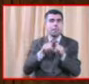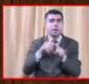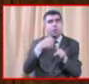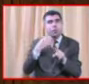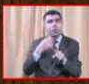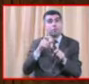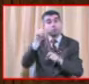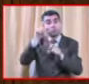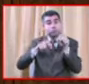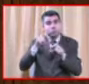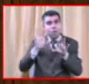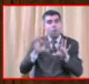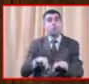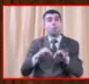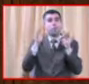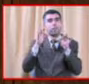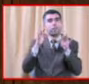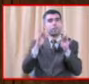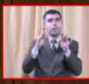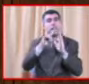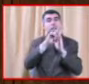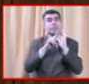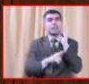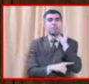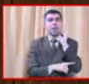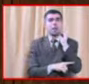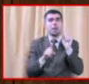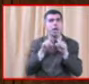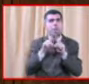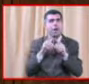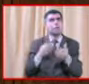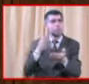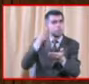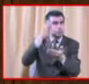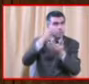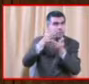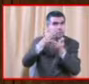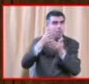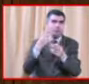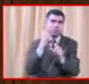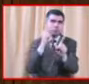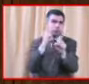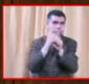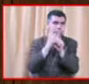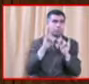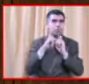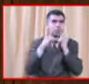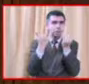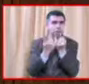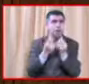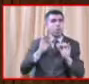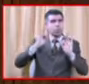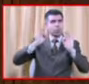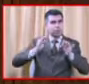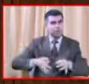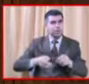أنه غنصيفط الأسبوع المقبل واحد اللجنة وغندرس هذا المقترح ديالكم. أنا ما عندي حتى شي مانع إلا كان لابد، بالعكس حنايا